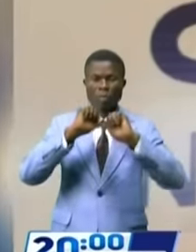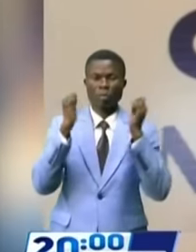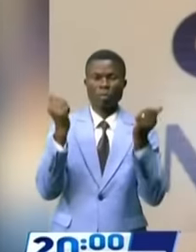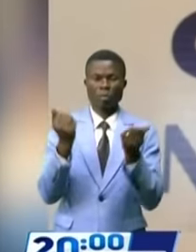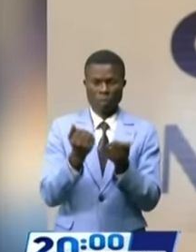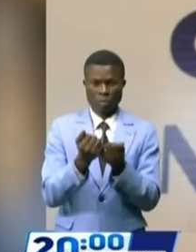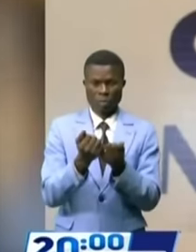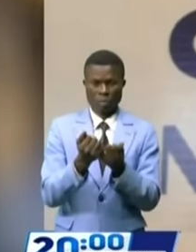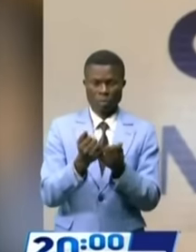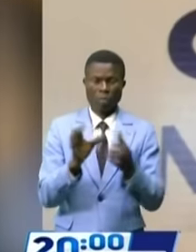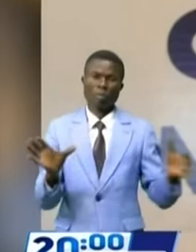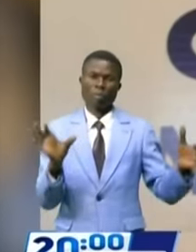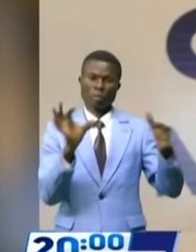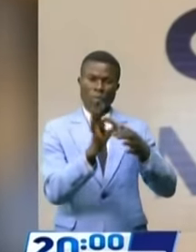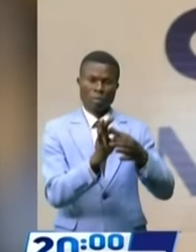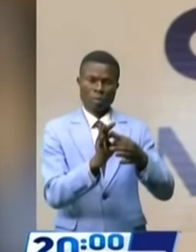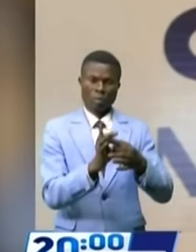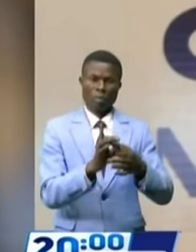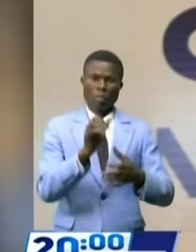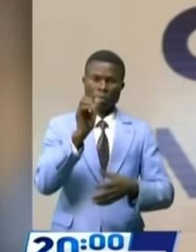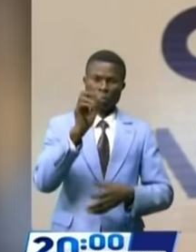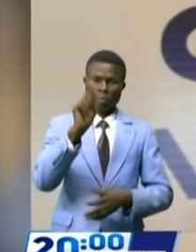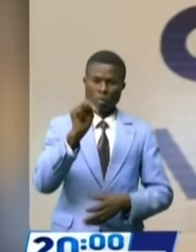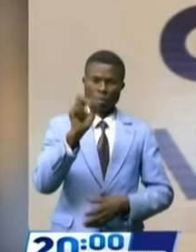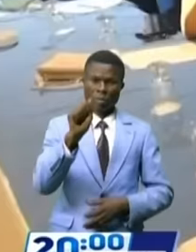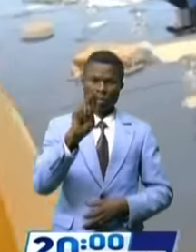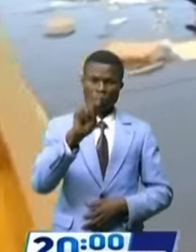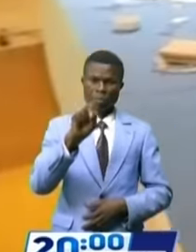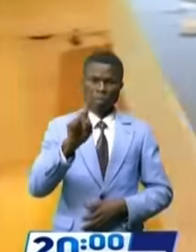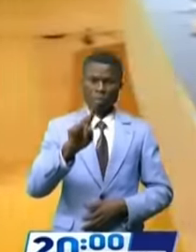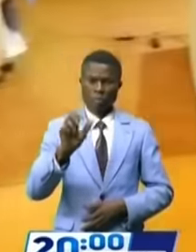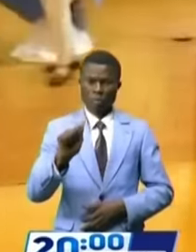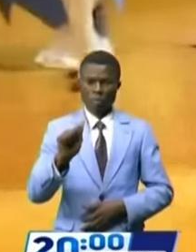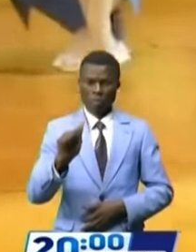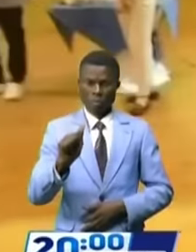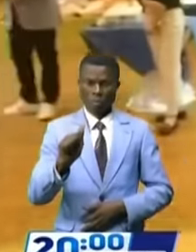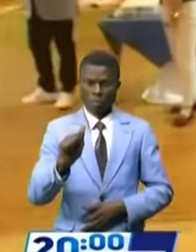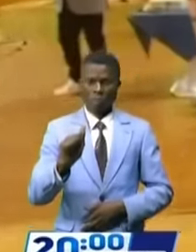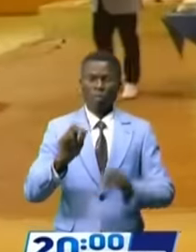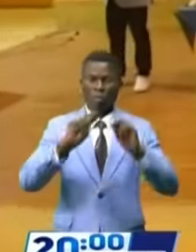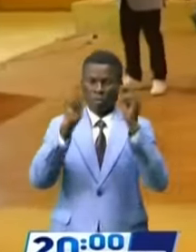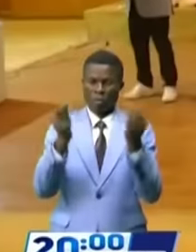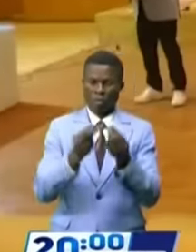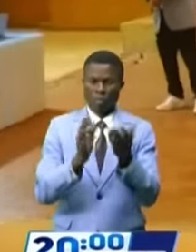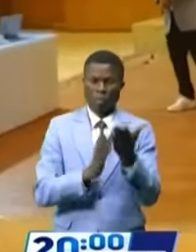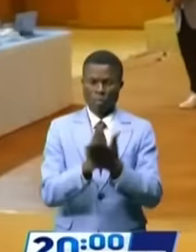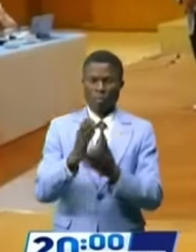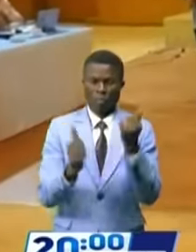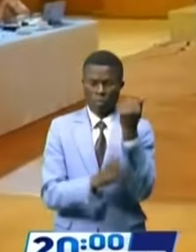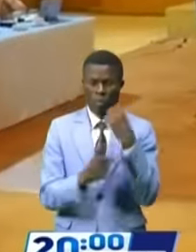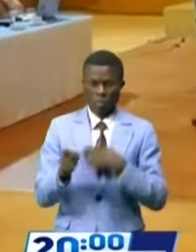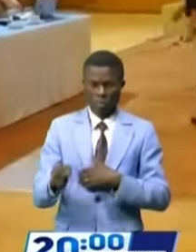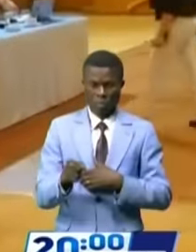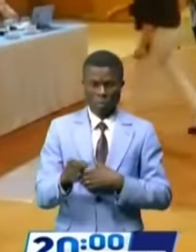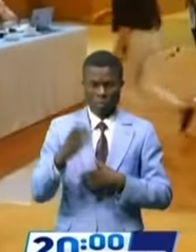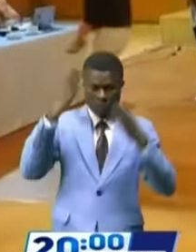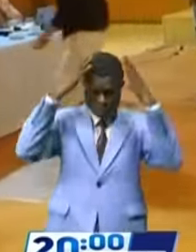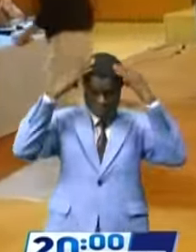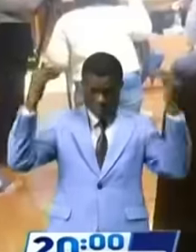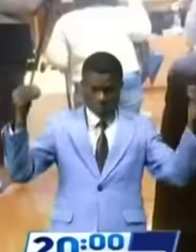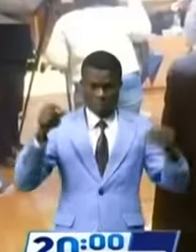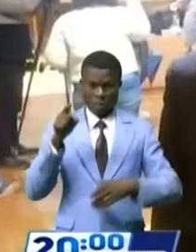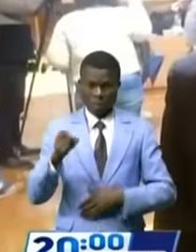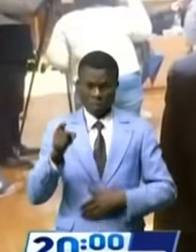Rights et la coalition Narasa, ces organisations internationales qui militent pour les droits de l'homme. Moïse